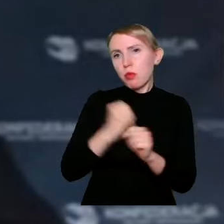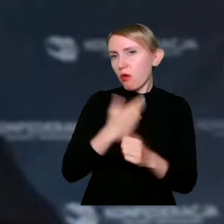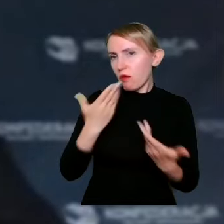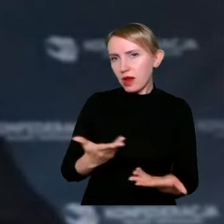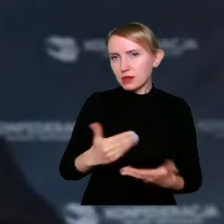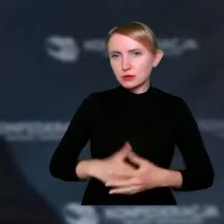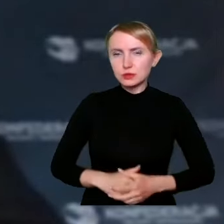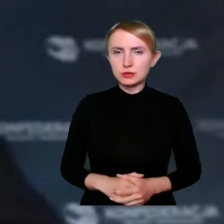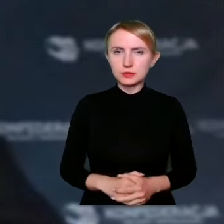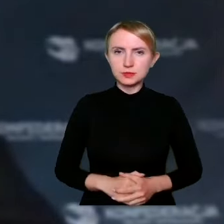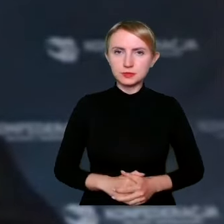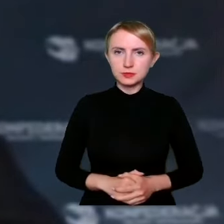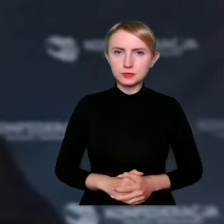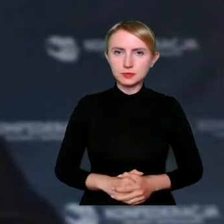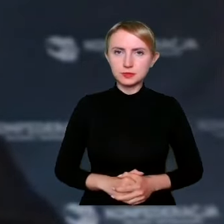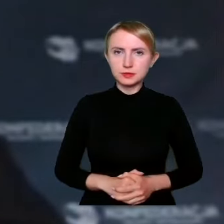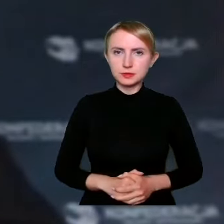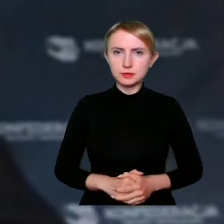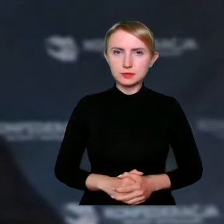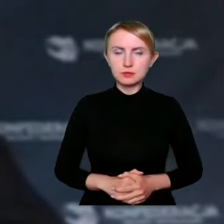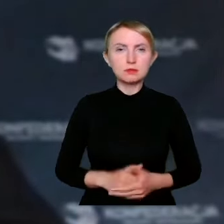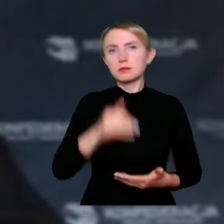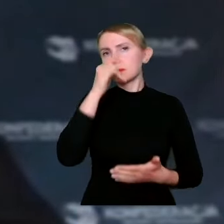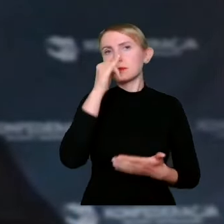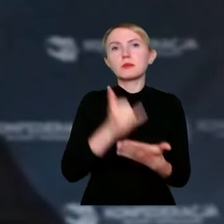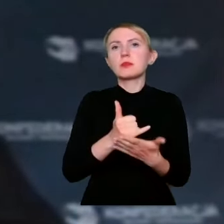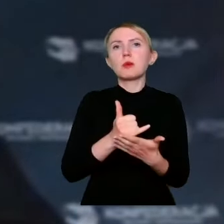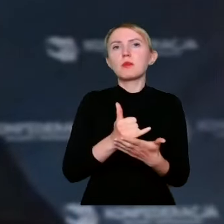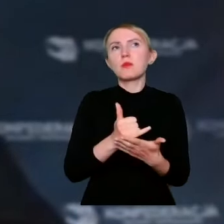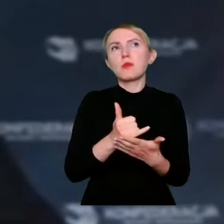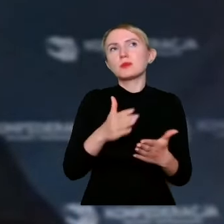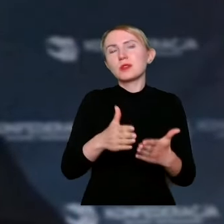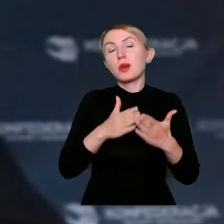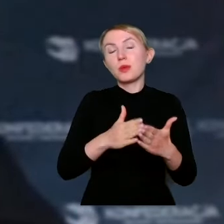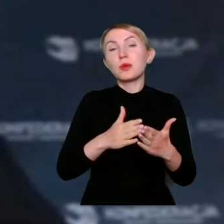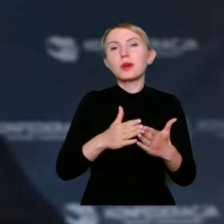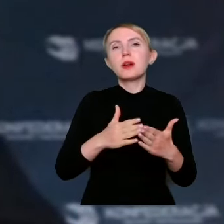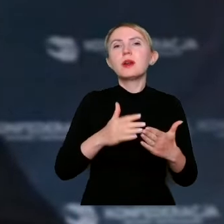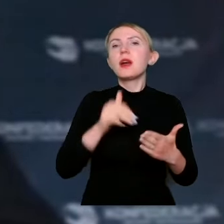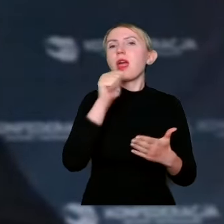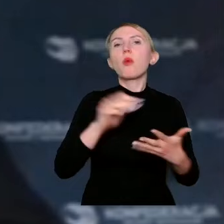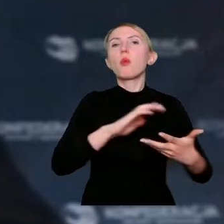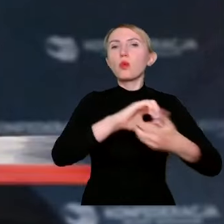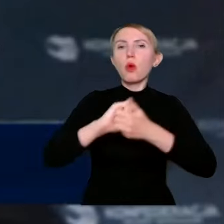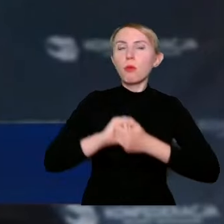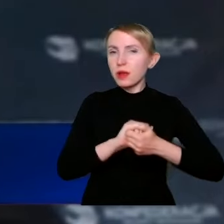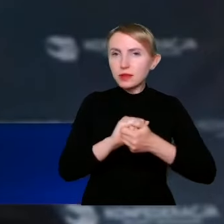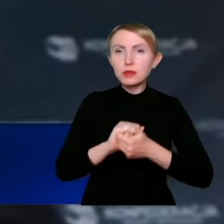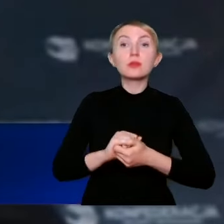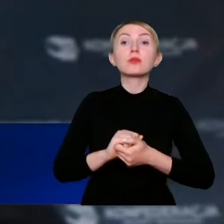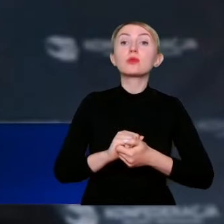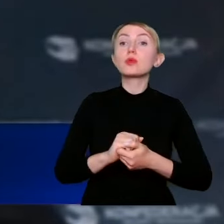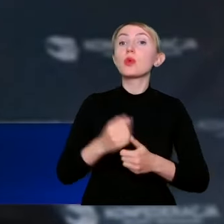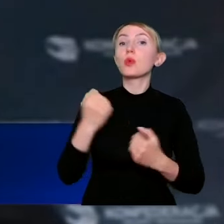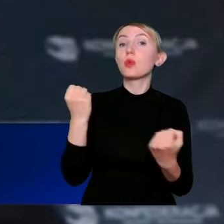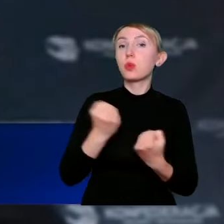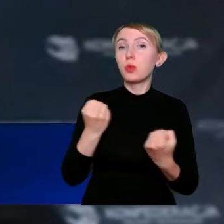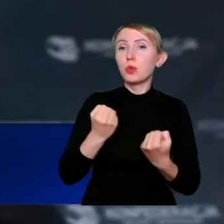stwierdzenie. Nie da się ukryć, że integracja europejska jest w dużym stopniu